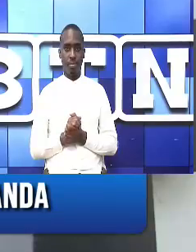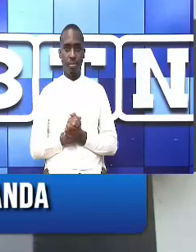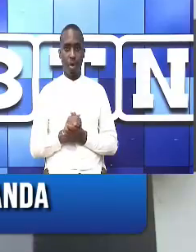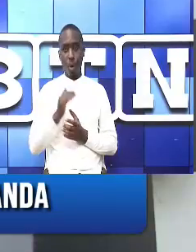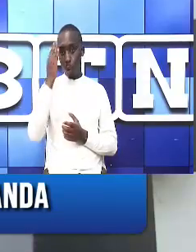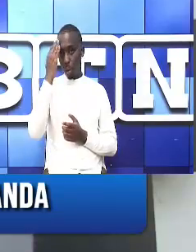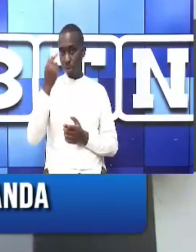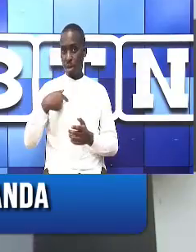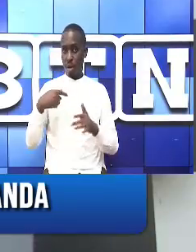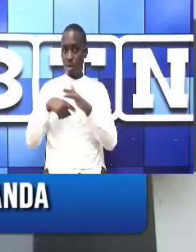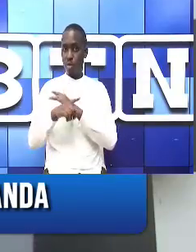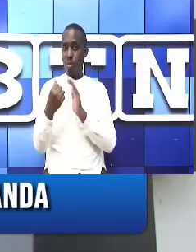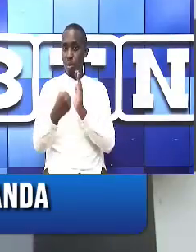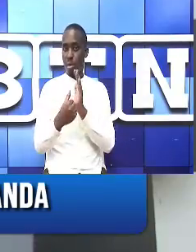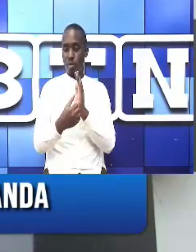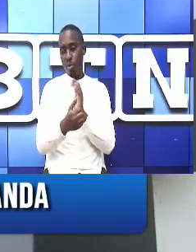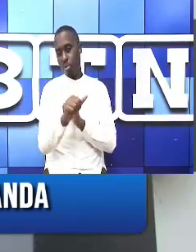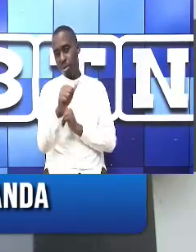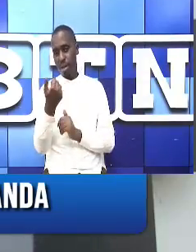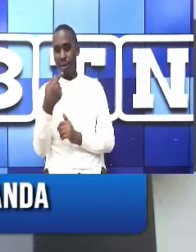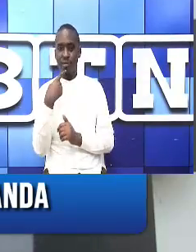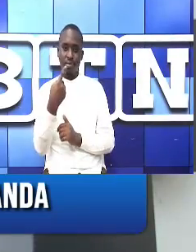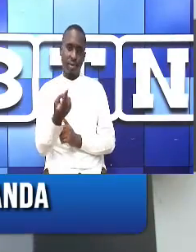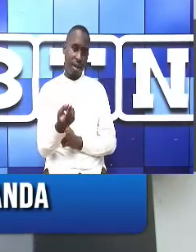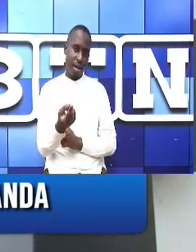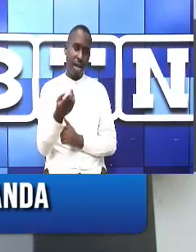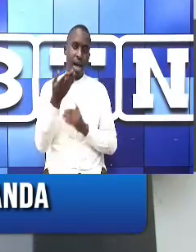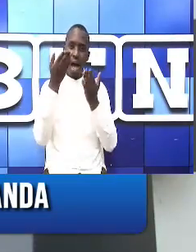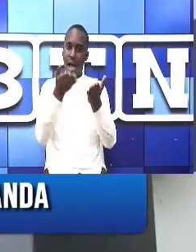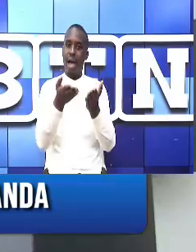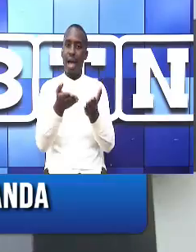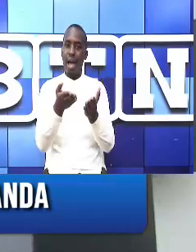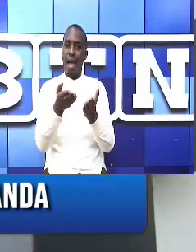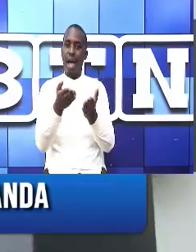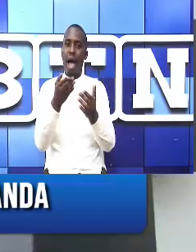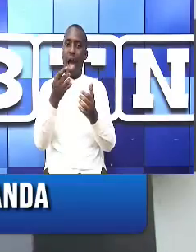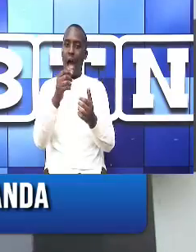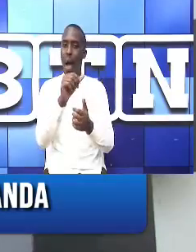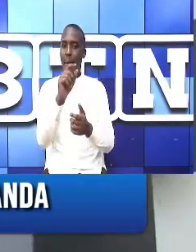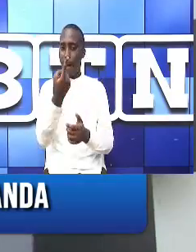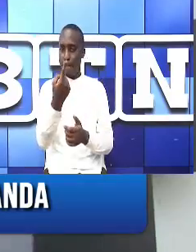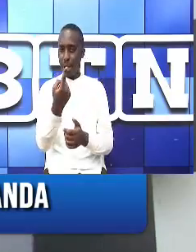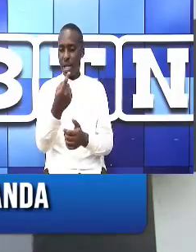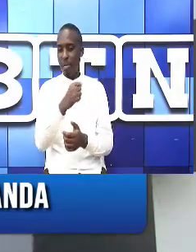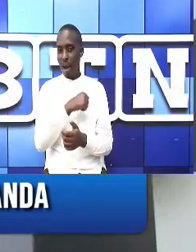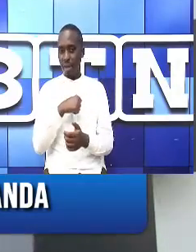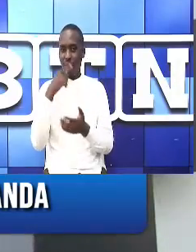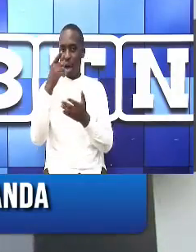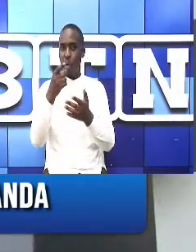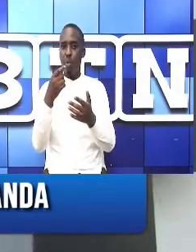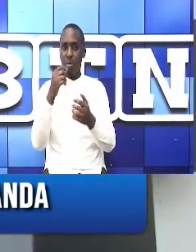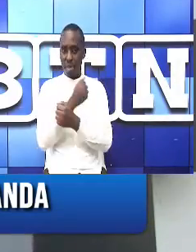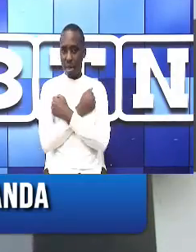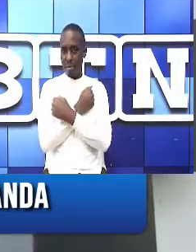kubera ko nagenca muri ibyo bibazo bindi byo kunda base ahandi bo abambere banyanze ngo niho yagenda